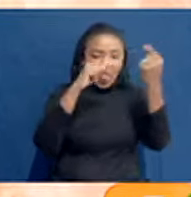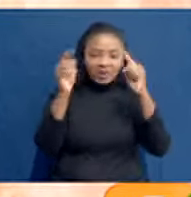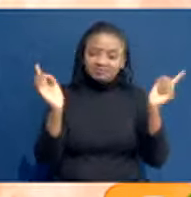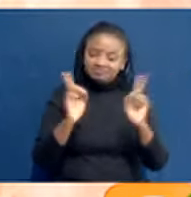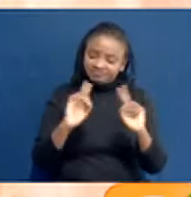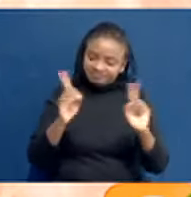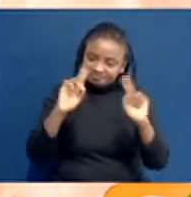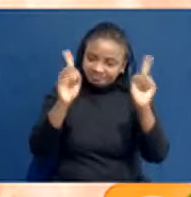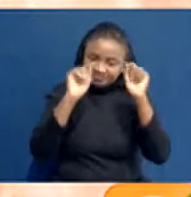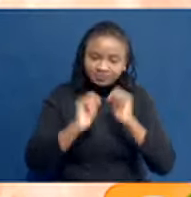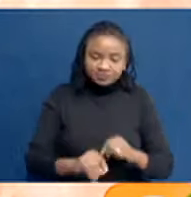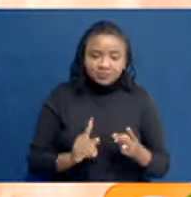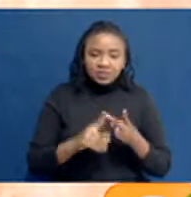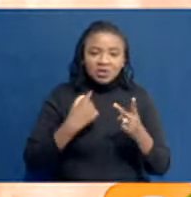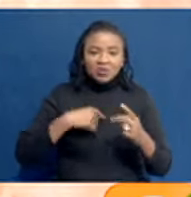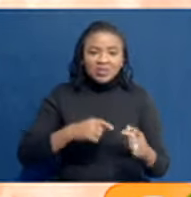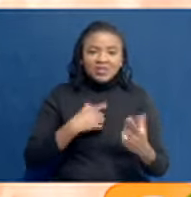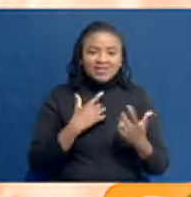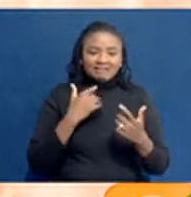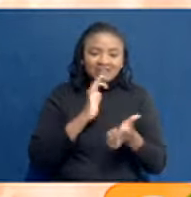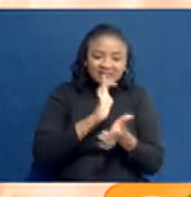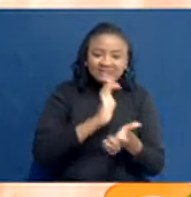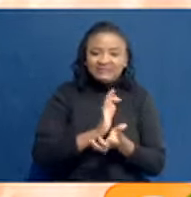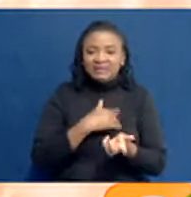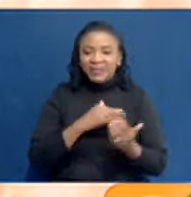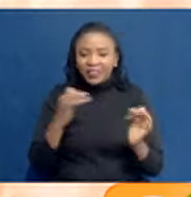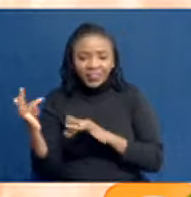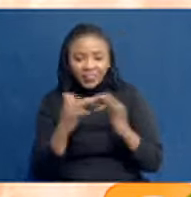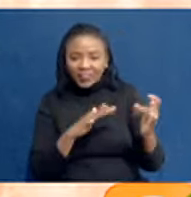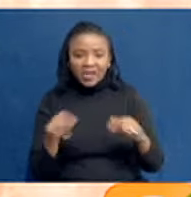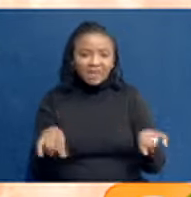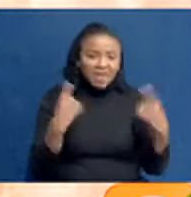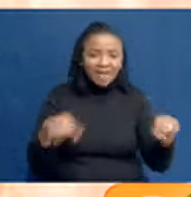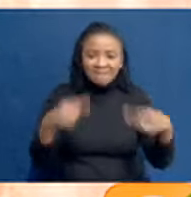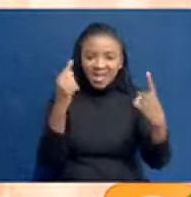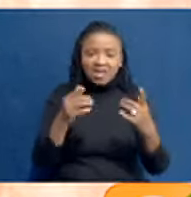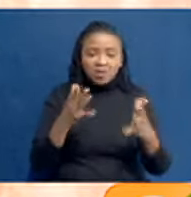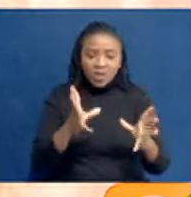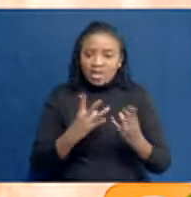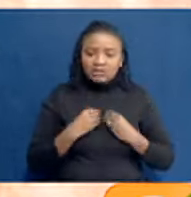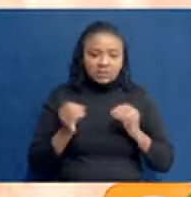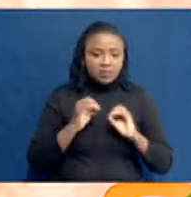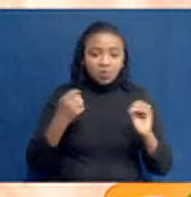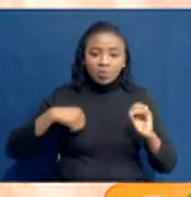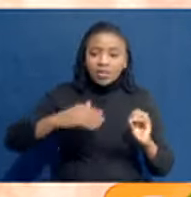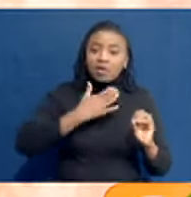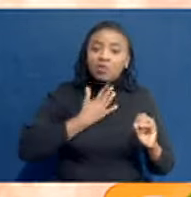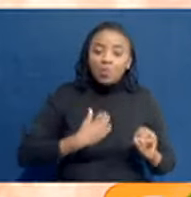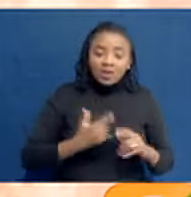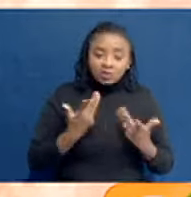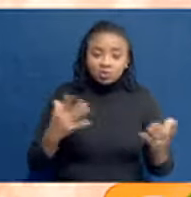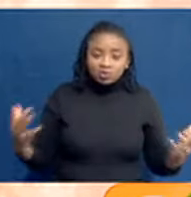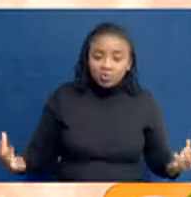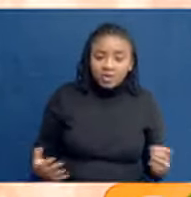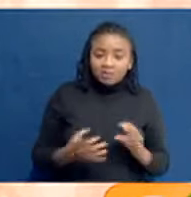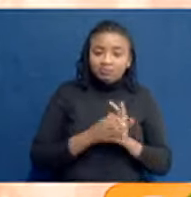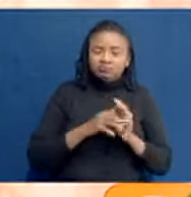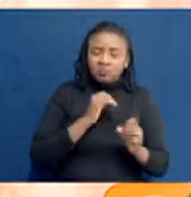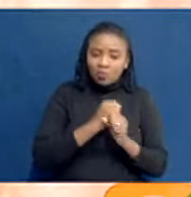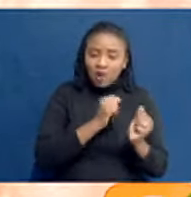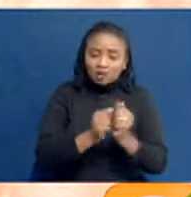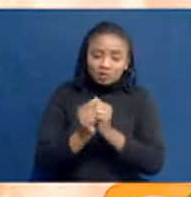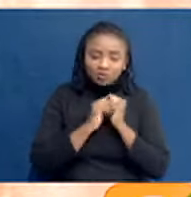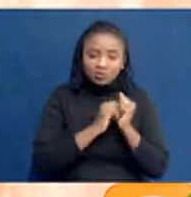nafasi ya kupoteza na kupigana. Tunataka tuungane. Tushirikiane. Yule mkubwa ni